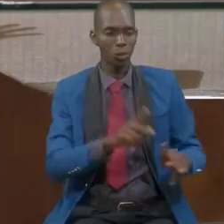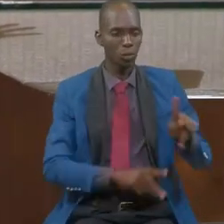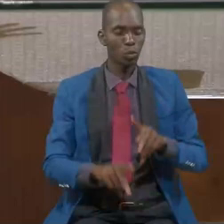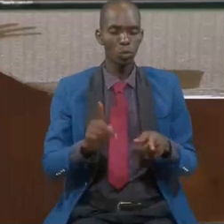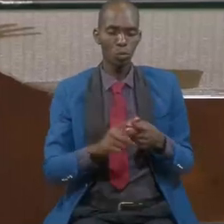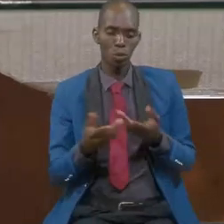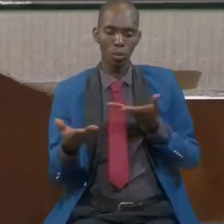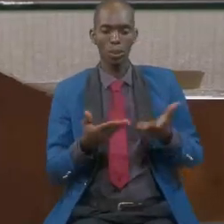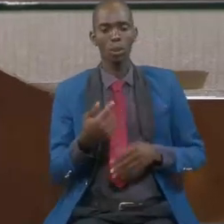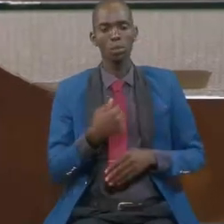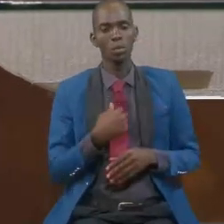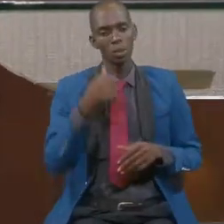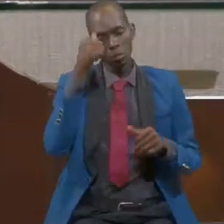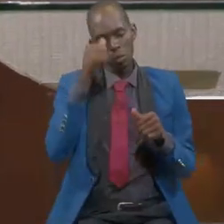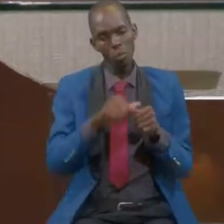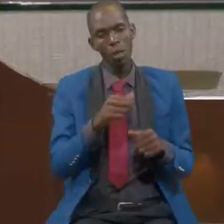quel serait mon désir?